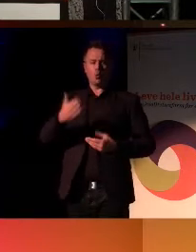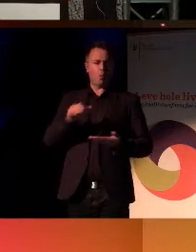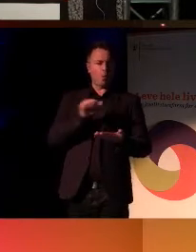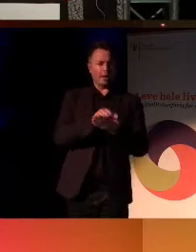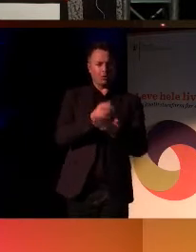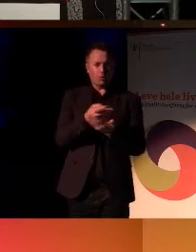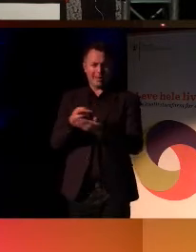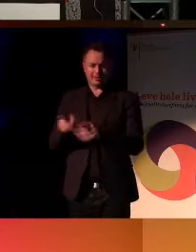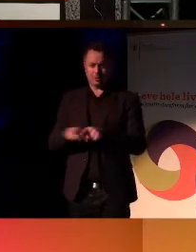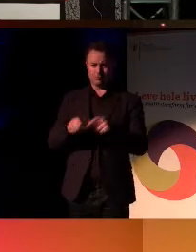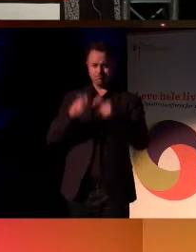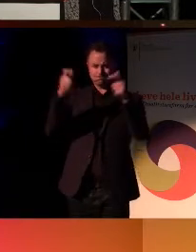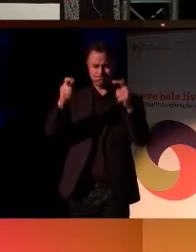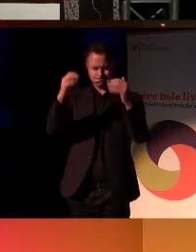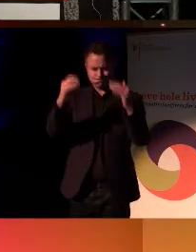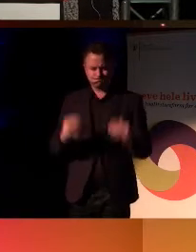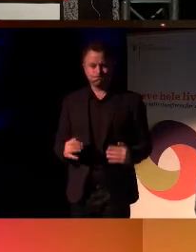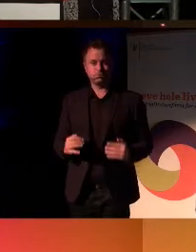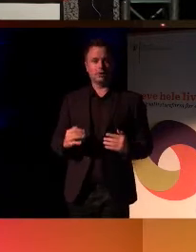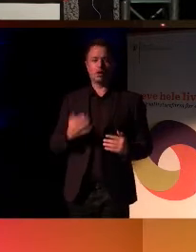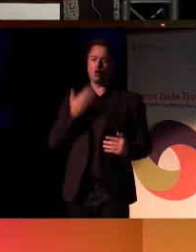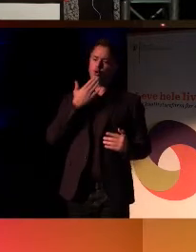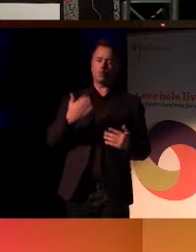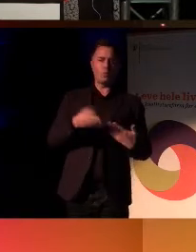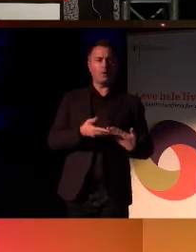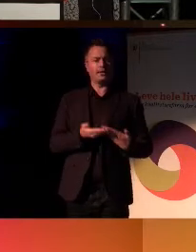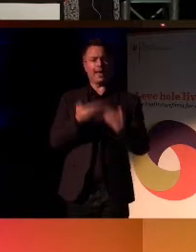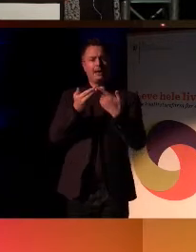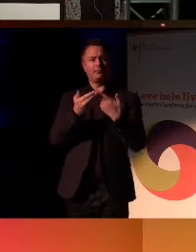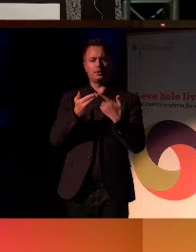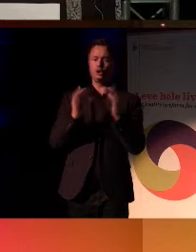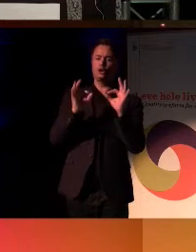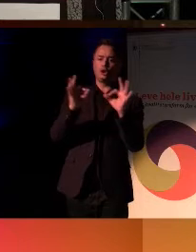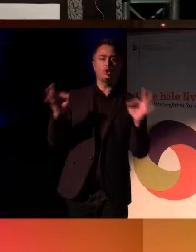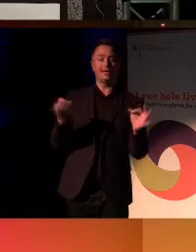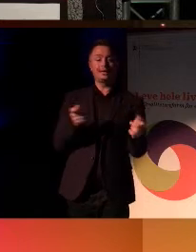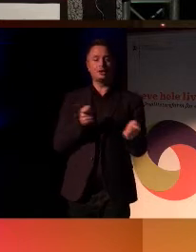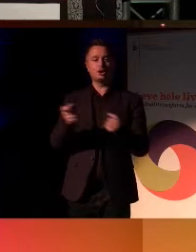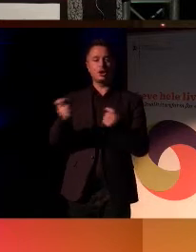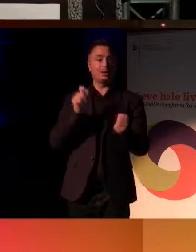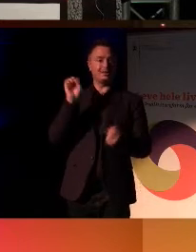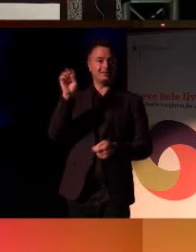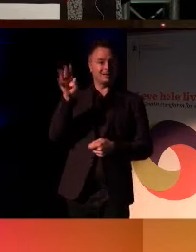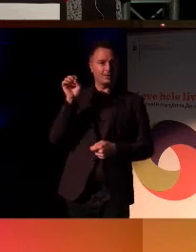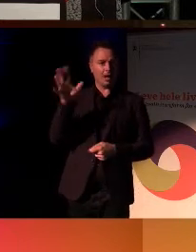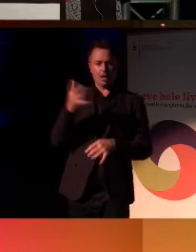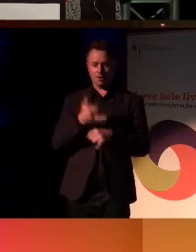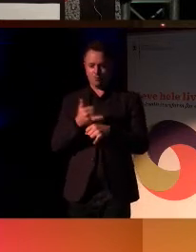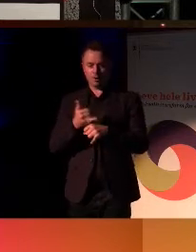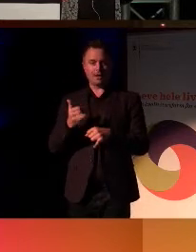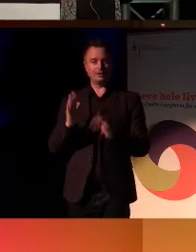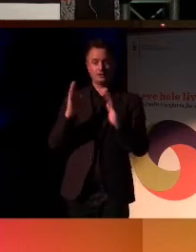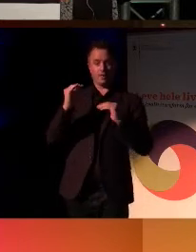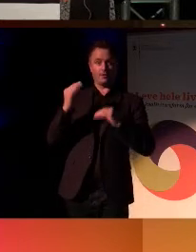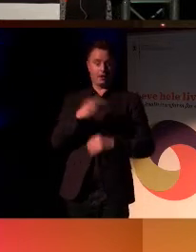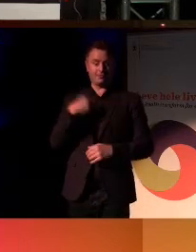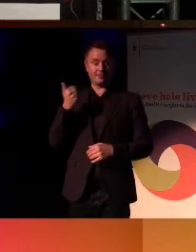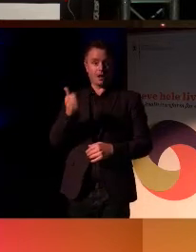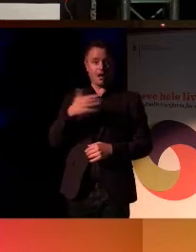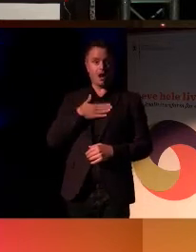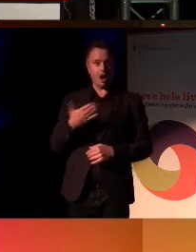dokumenter som gir god føring, tydelige styringssignaler på hvilken standard og